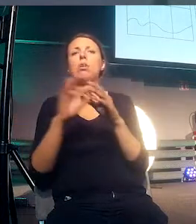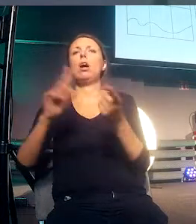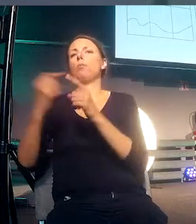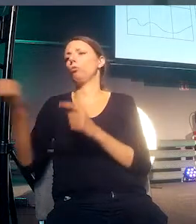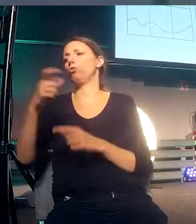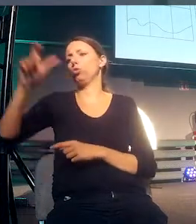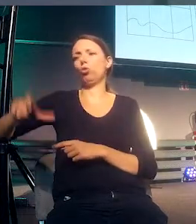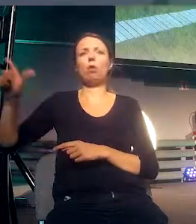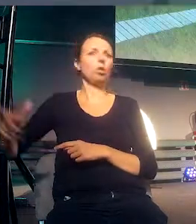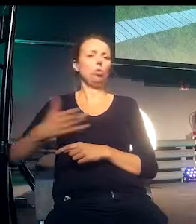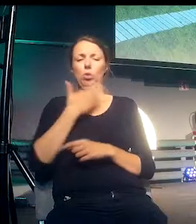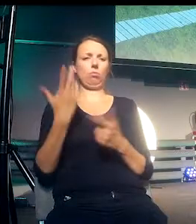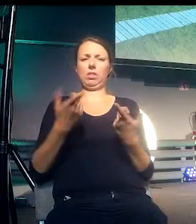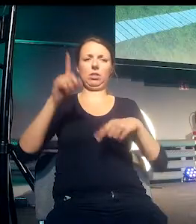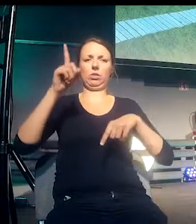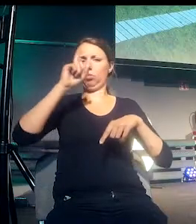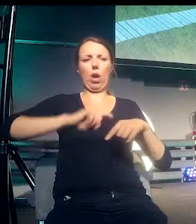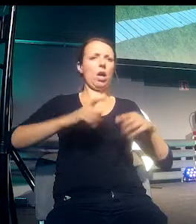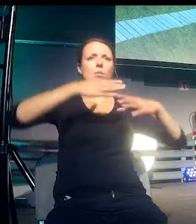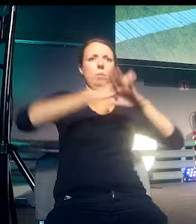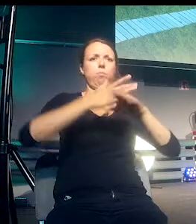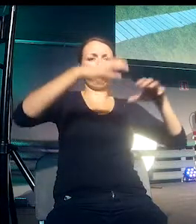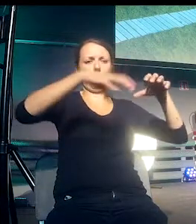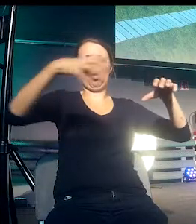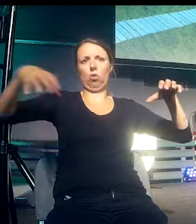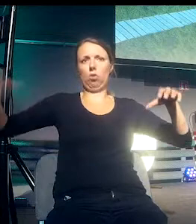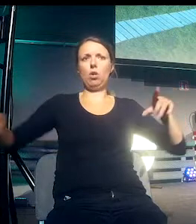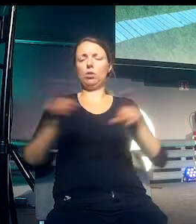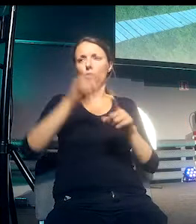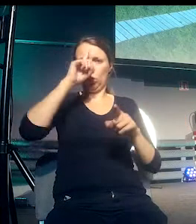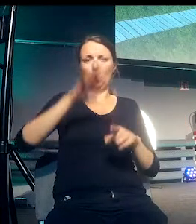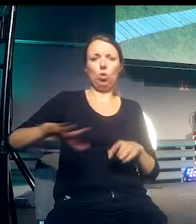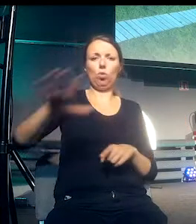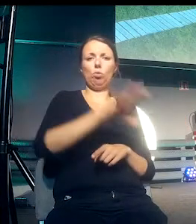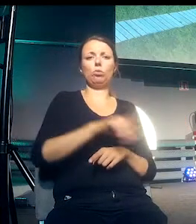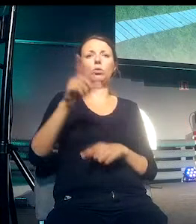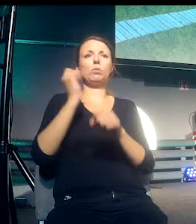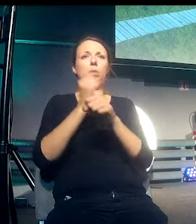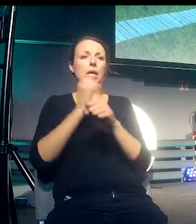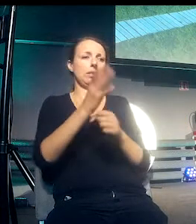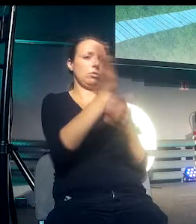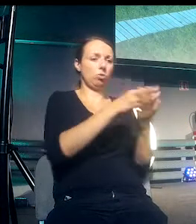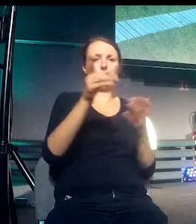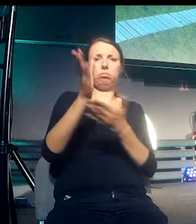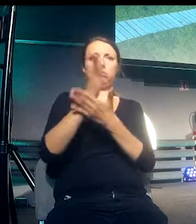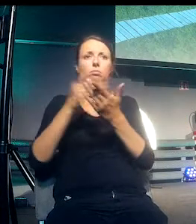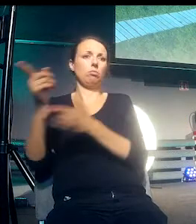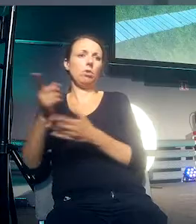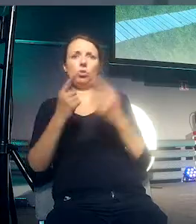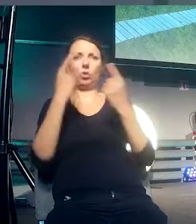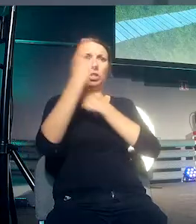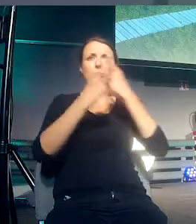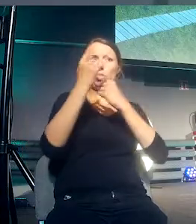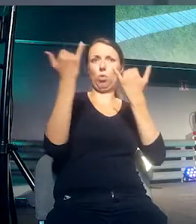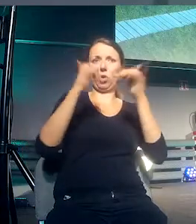złego, że ludzie, którzy pracują w częściach firmy z tego obrazka, nie myślą o użytkowniku.